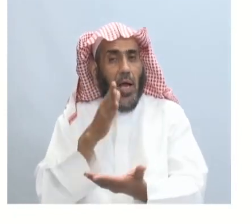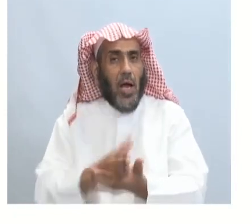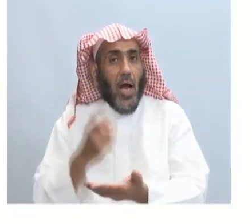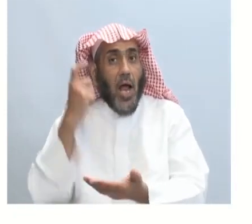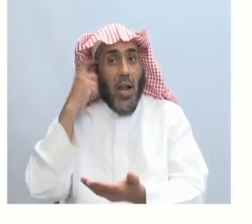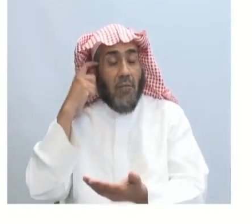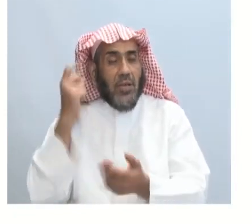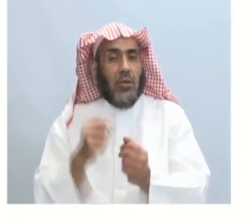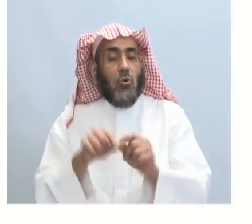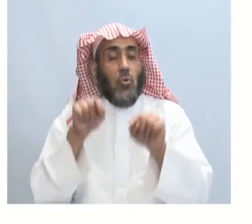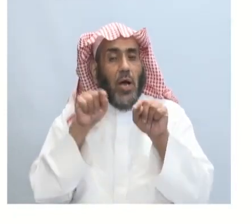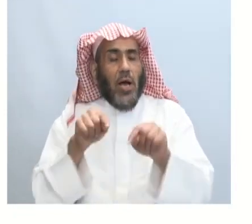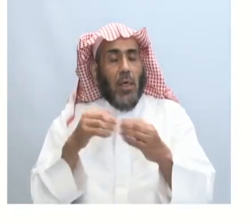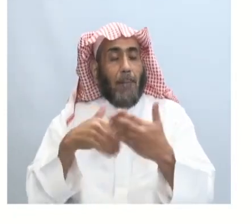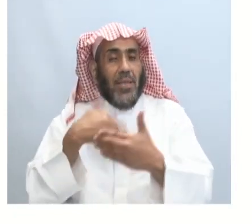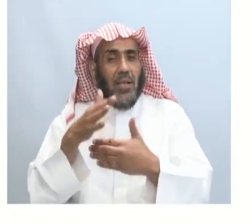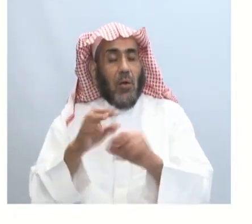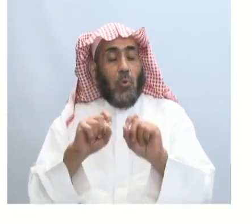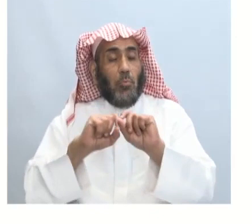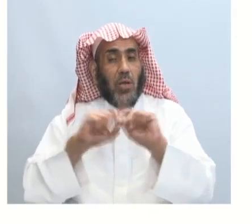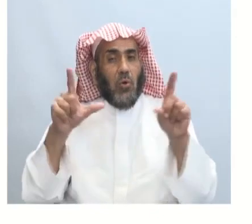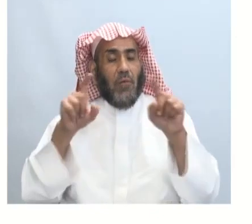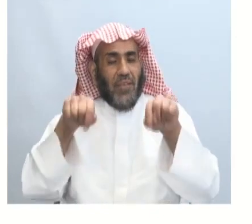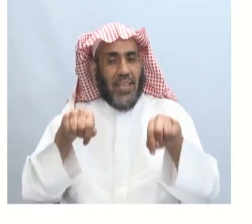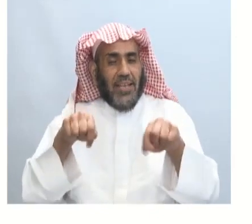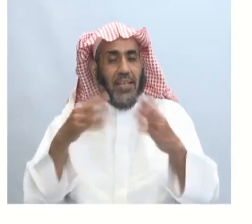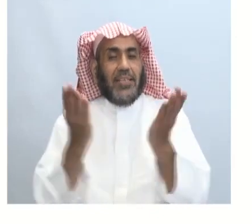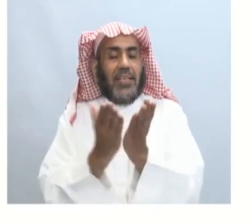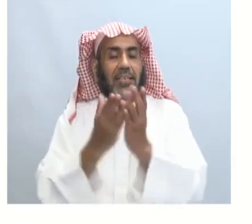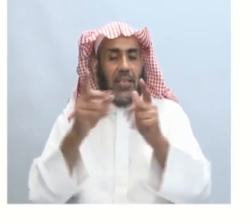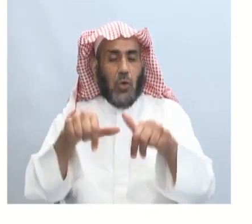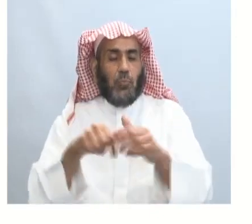الفكري وهذا باذن الله ما سنبينه في اثناء